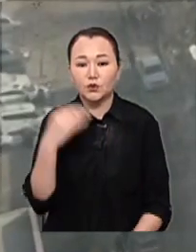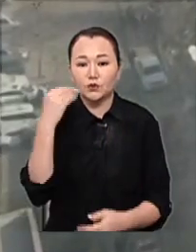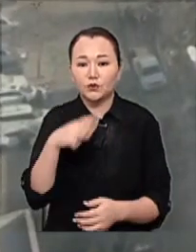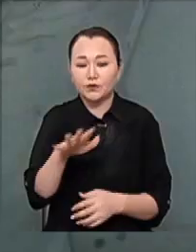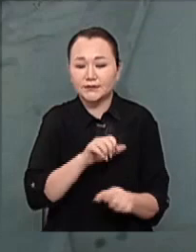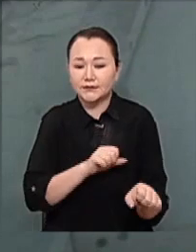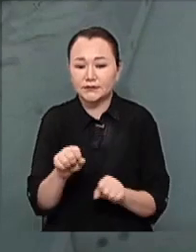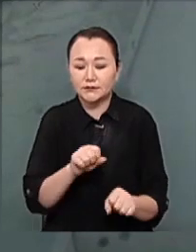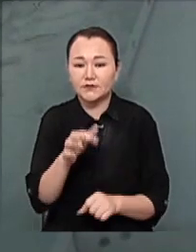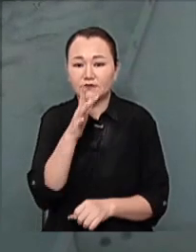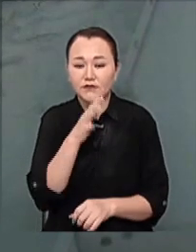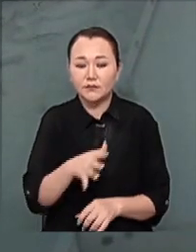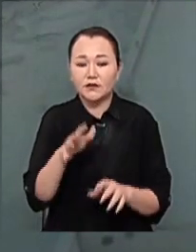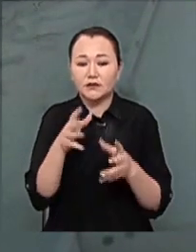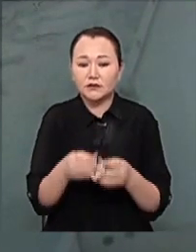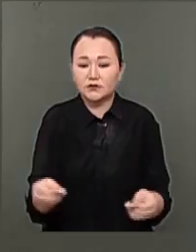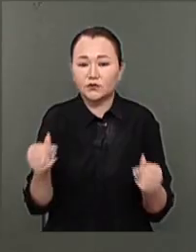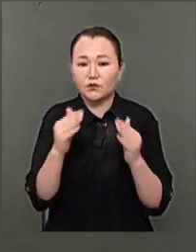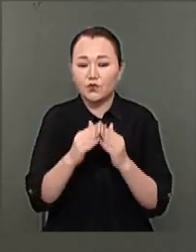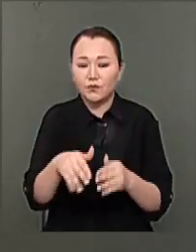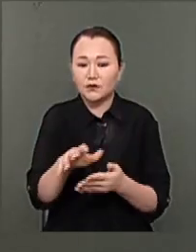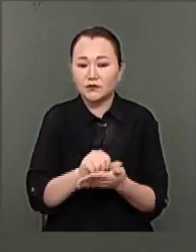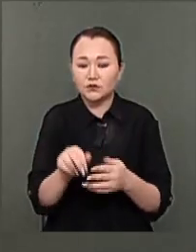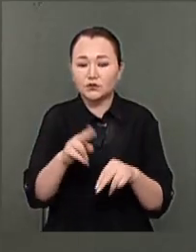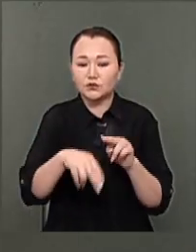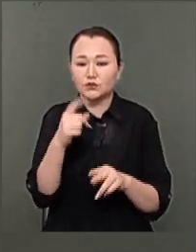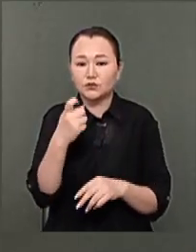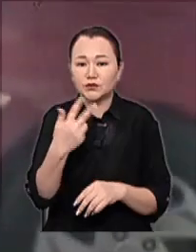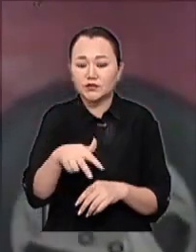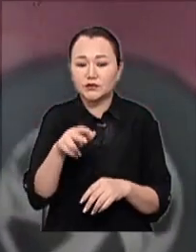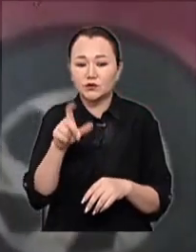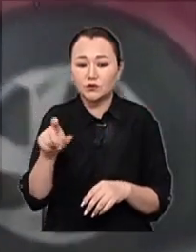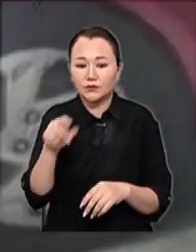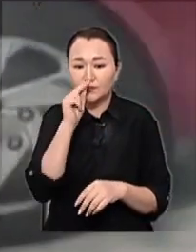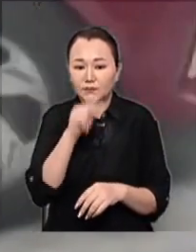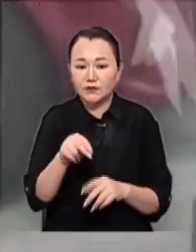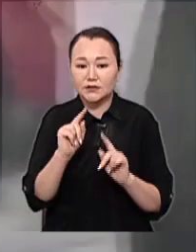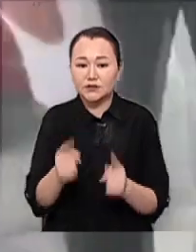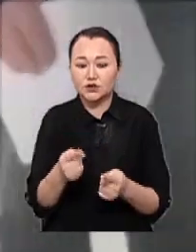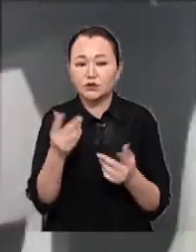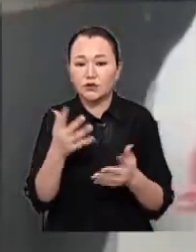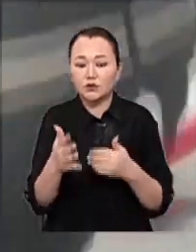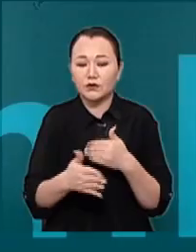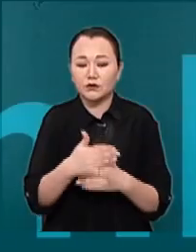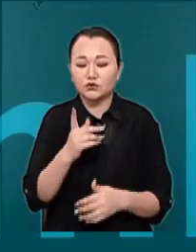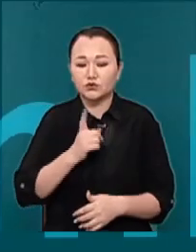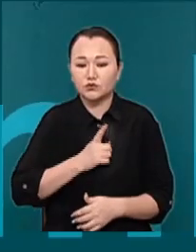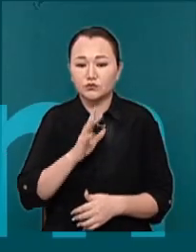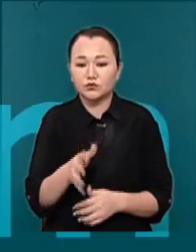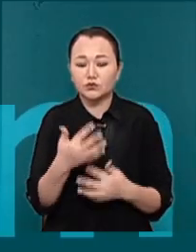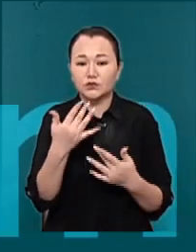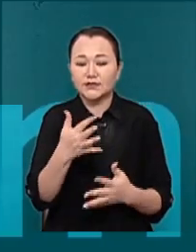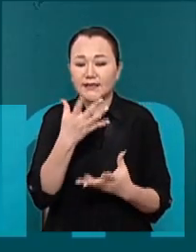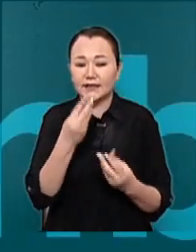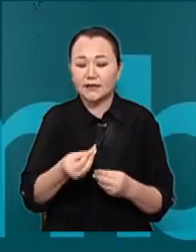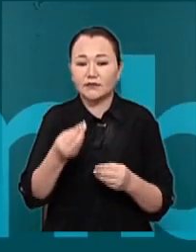Türkiye'deki yer silkinisi kезінде 20 jeksen bolgan üylerde salgan 130 maman küdükkelindi. Olarda kanday jaza kütüp tur. Al bir neşe gün